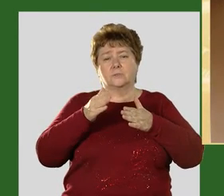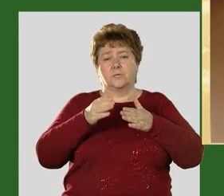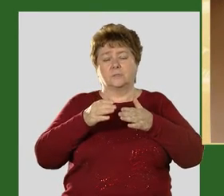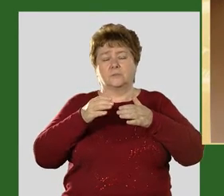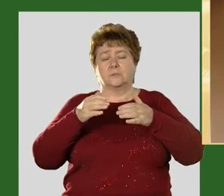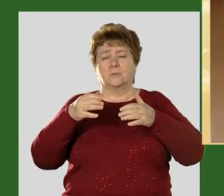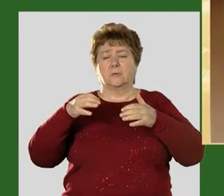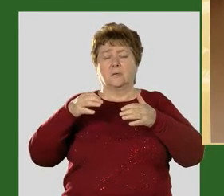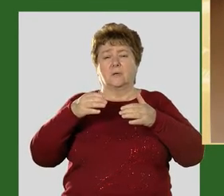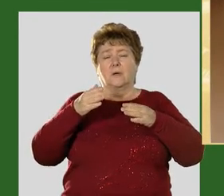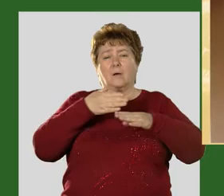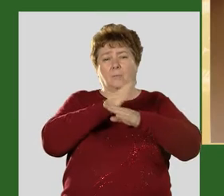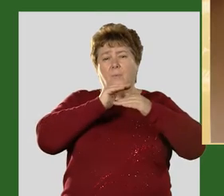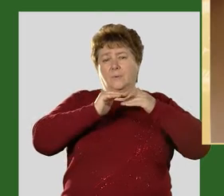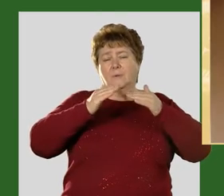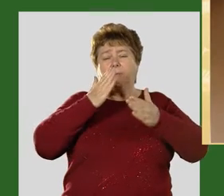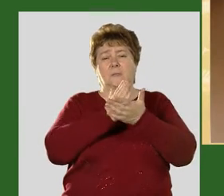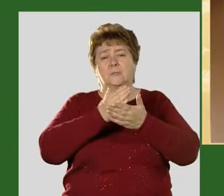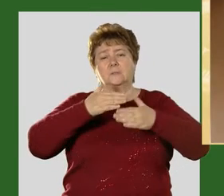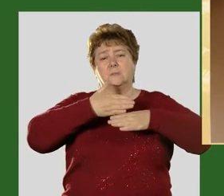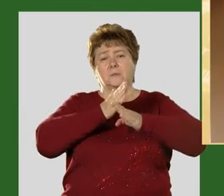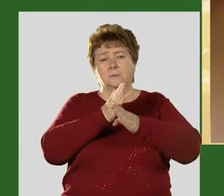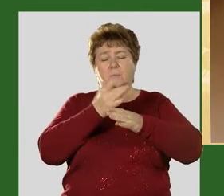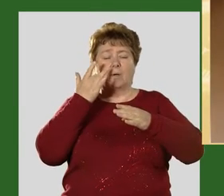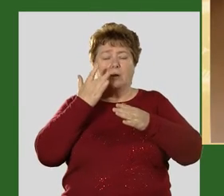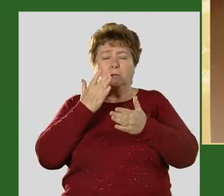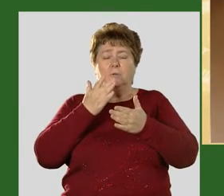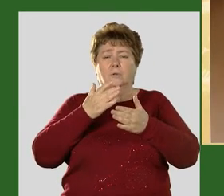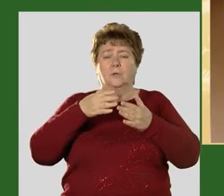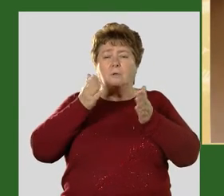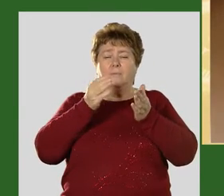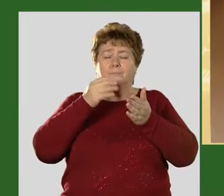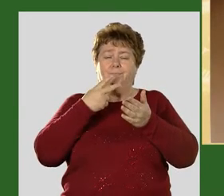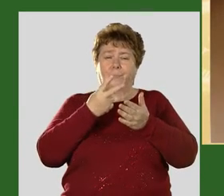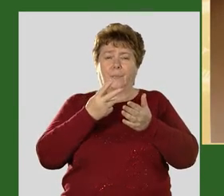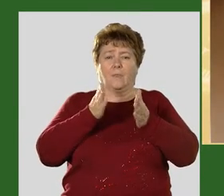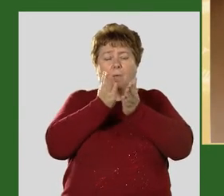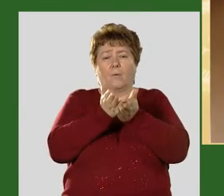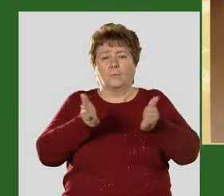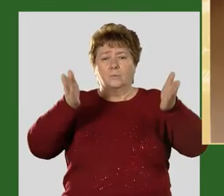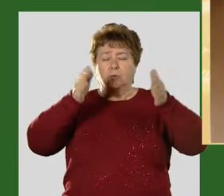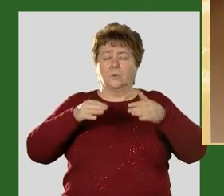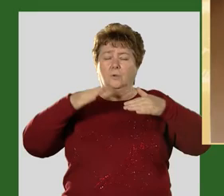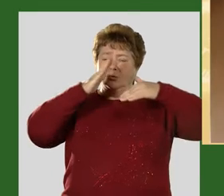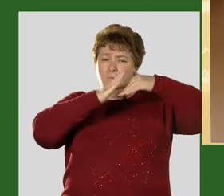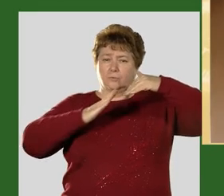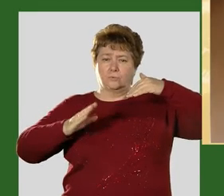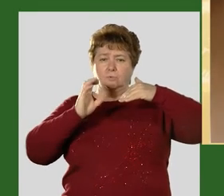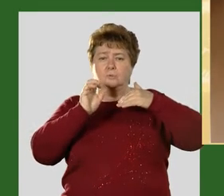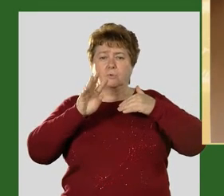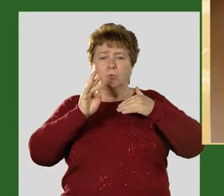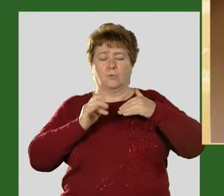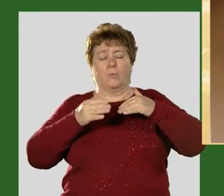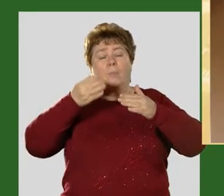срединоокеанических хребтов находится разлом, который представляет собой ущелье с крутыми склонами. На дне